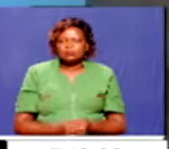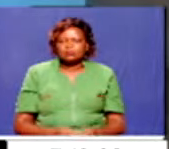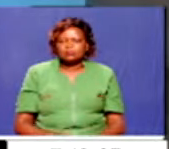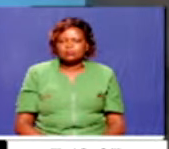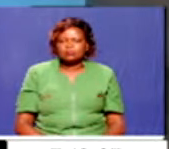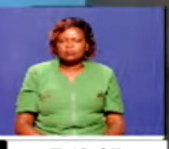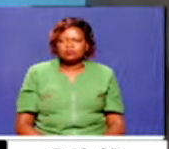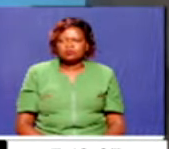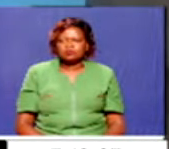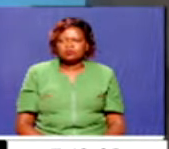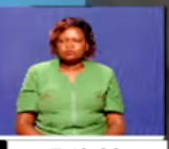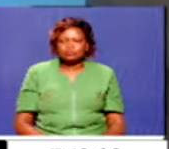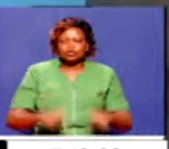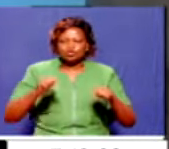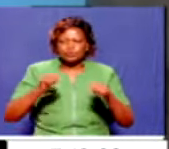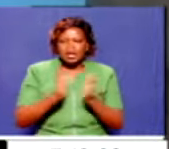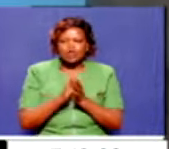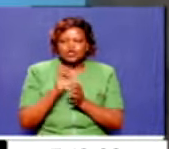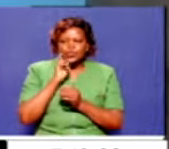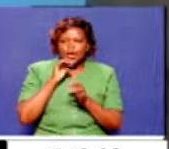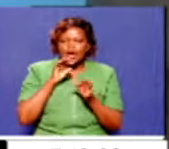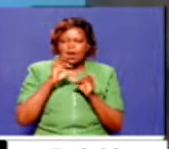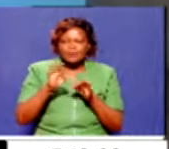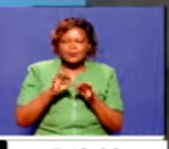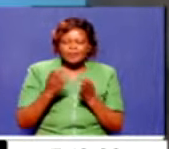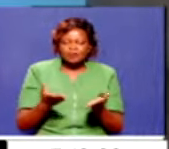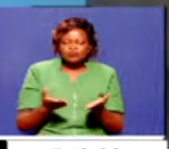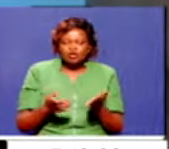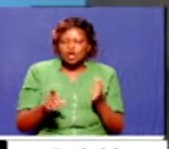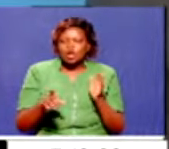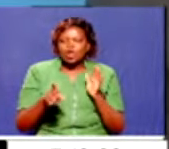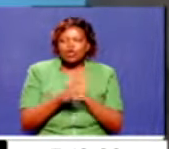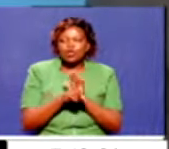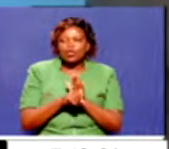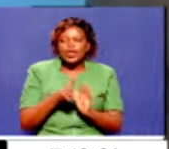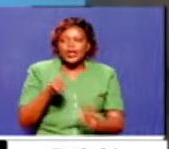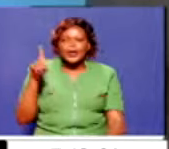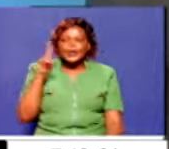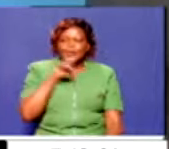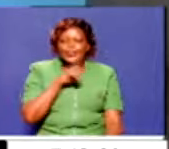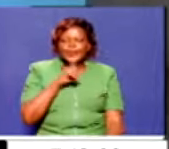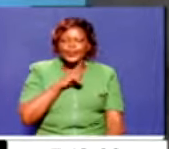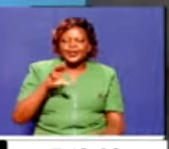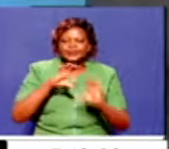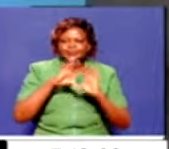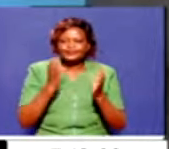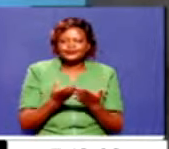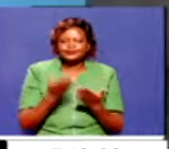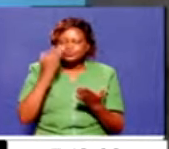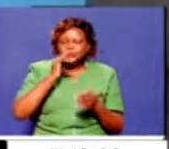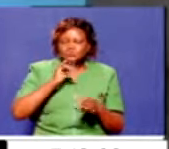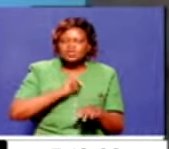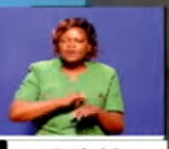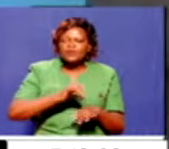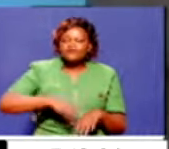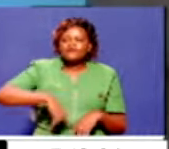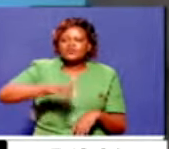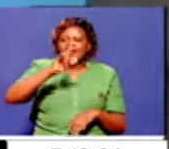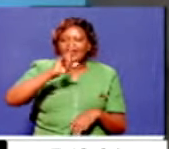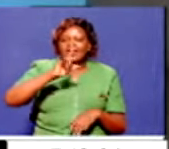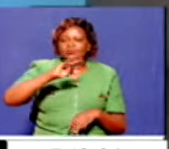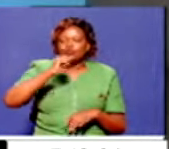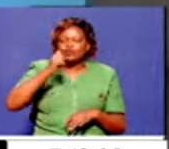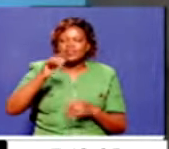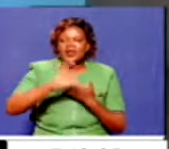Sarafina, leo na kesho nitakuwa nakueleza sheria za maajabu duniani. Ili kwamba utakaposafiri kwenda kule siku moja, au mtazamaji atakapofanya